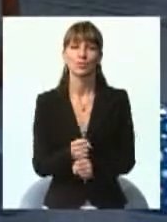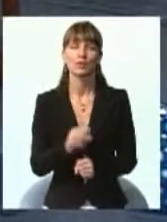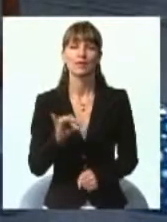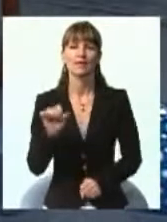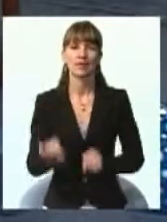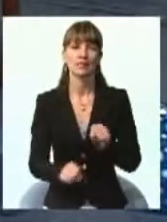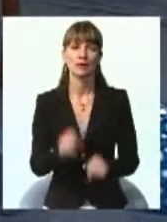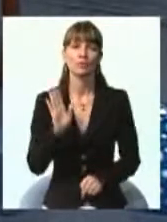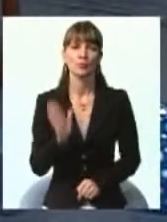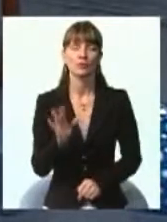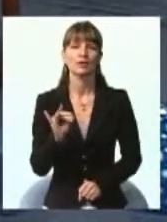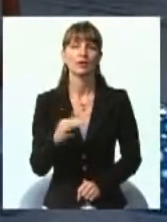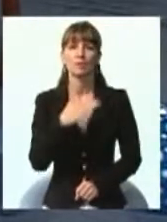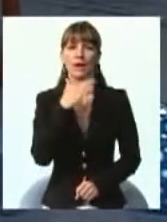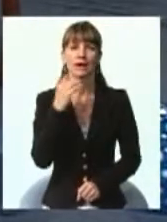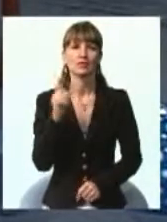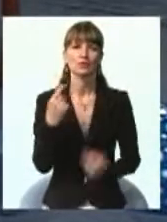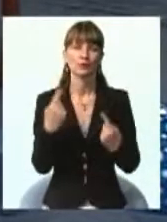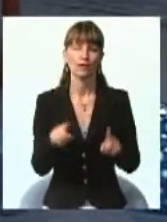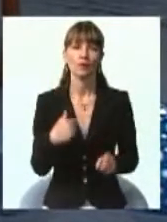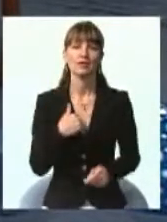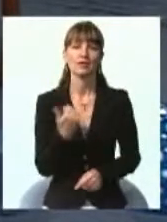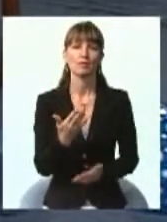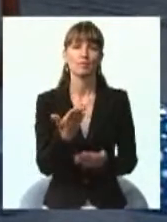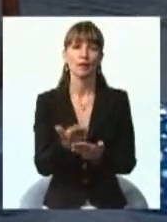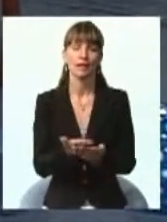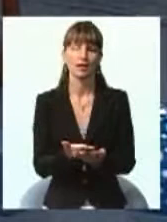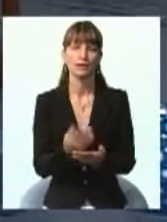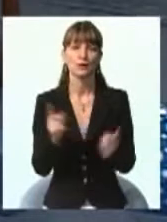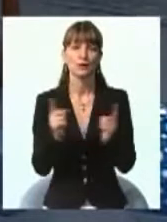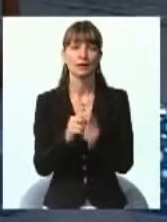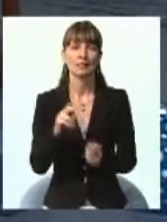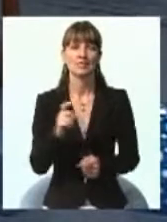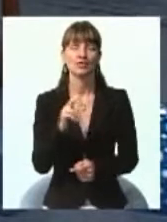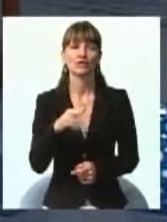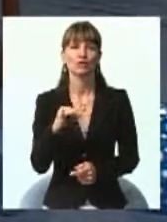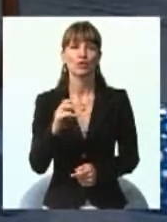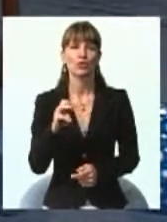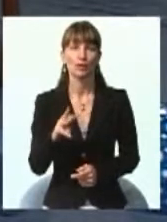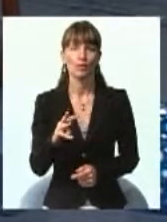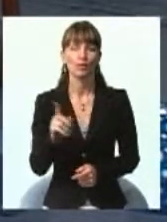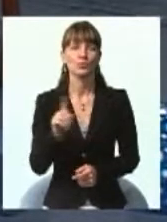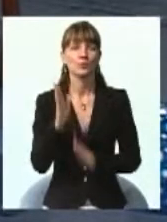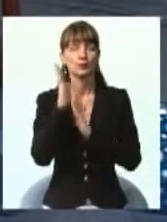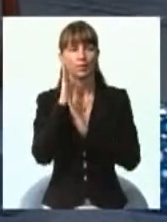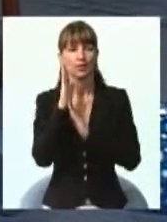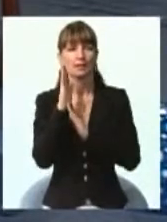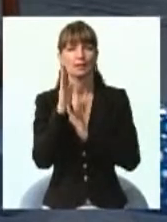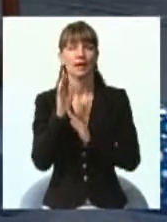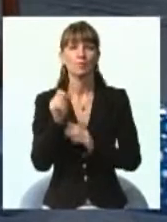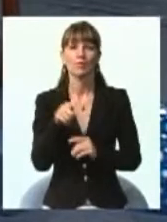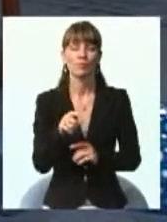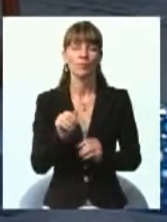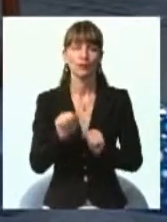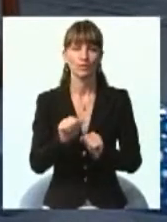буде, і багато чого іншого. Ангелінко, я пропоную зараз зустрітися з джином. Але не з цим, що спить, ми його турбувати не будемо. Знаєш, з